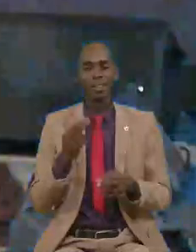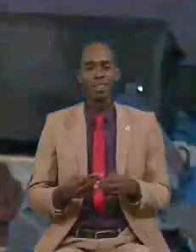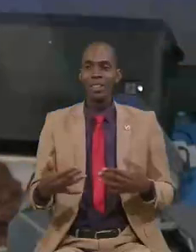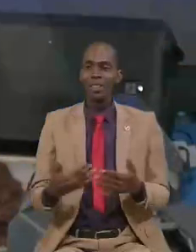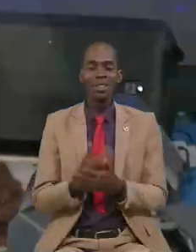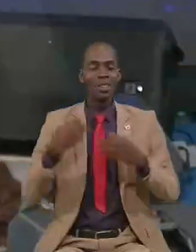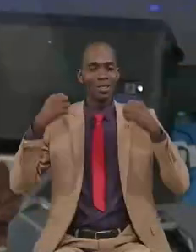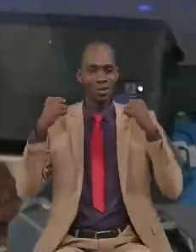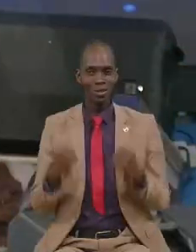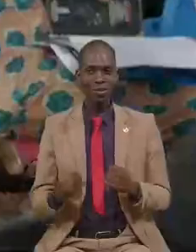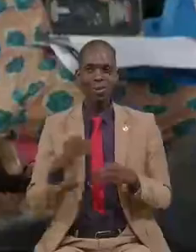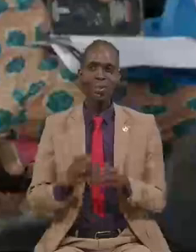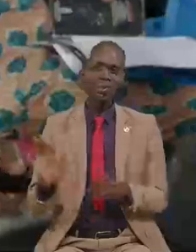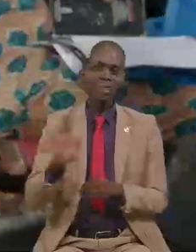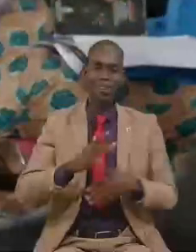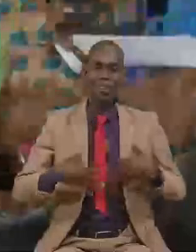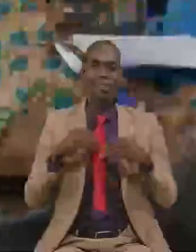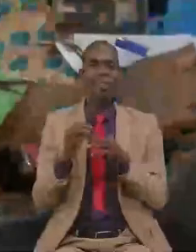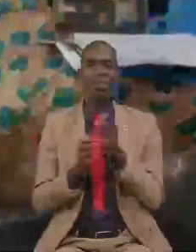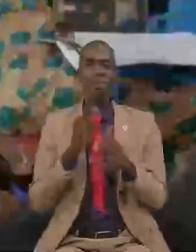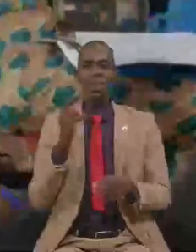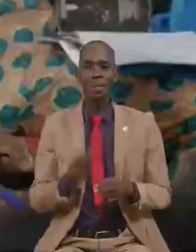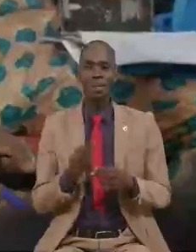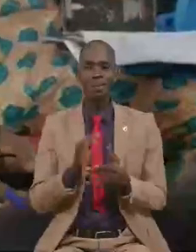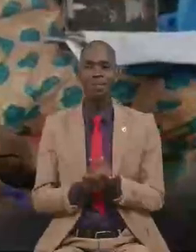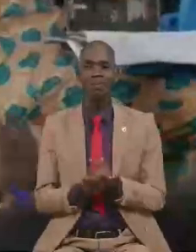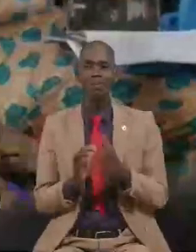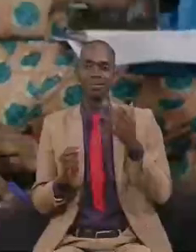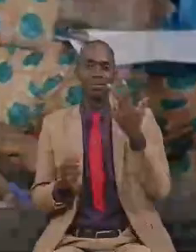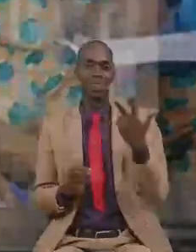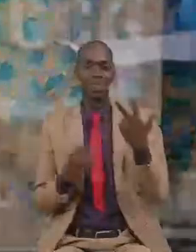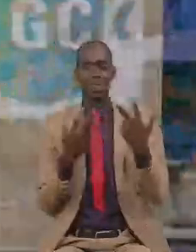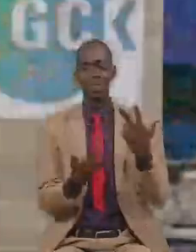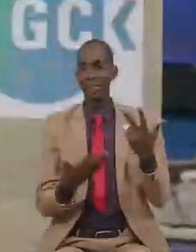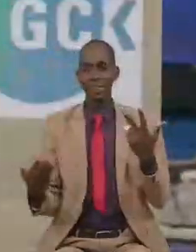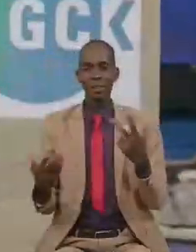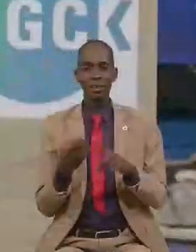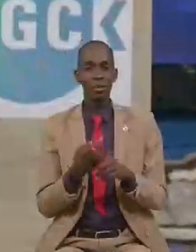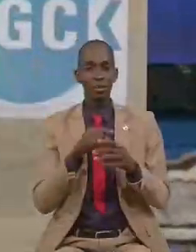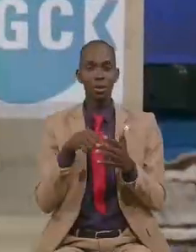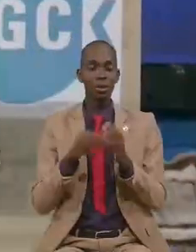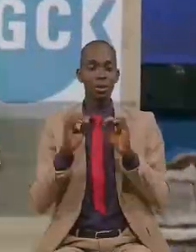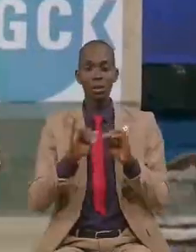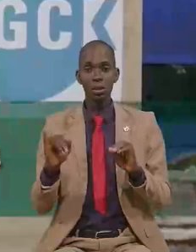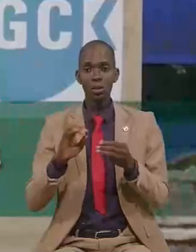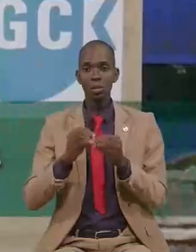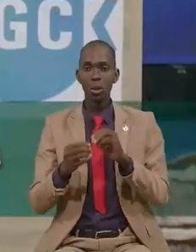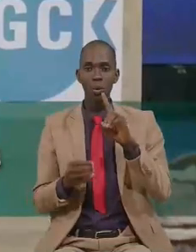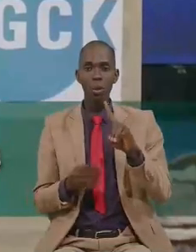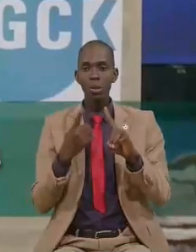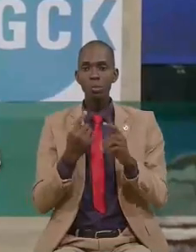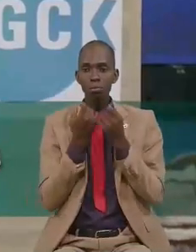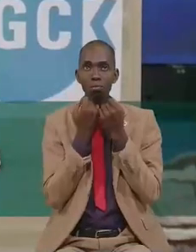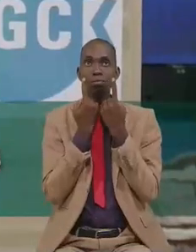Une nouvelle force dans ta vie au nom de Jésus. Trois points à considérer. Premièrement, nous voyons premièrement le